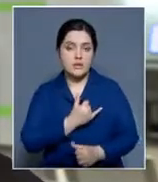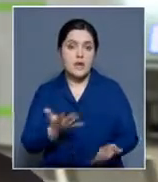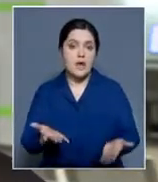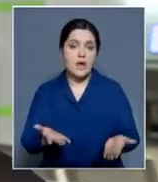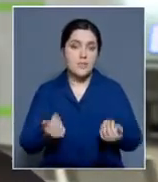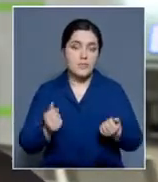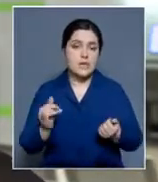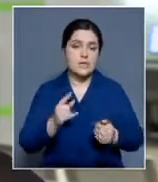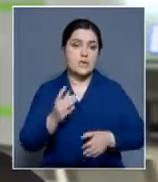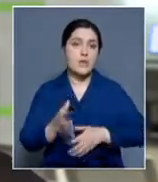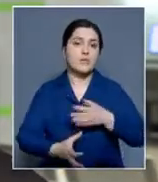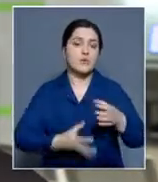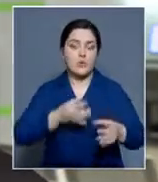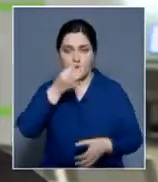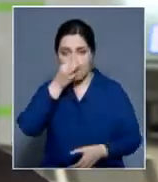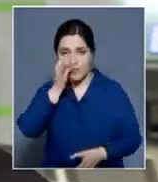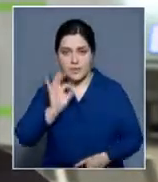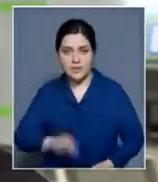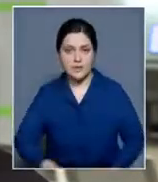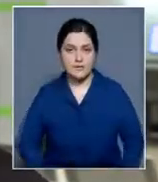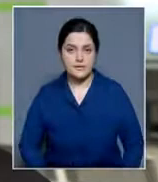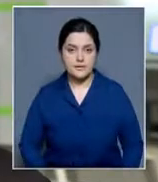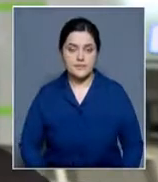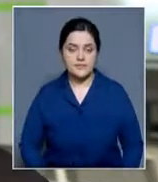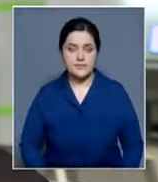берутся из международного опыта.